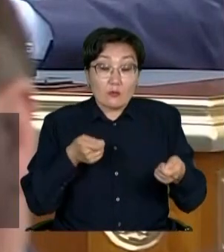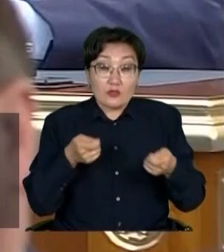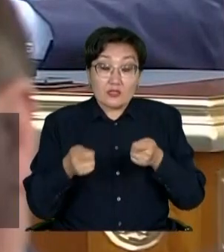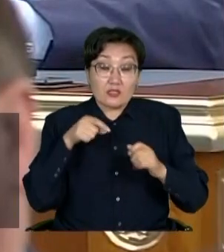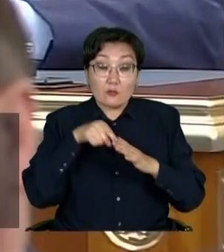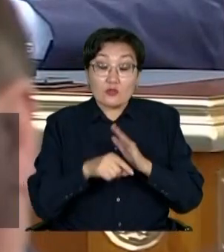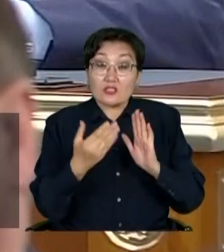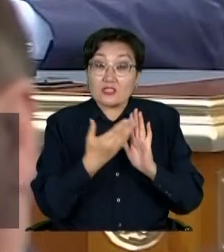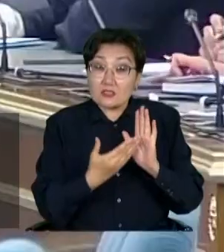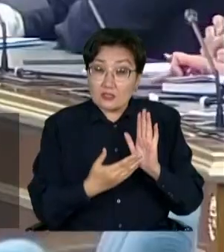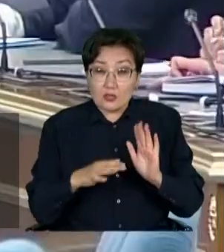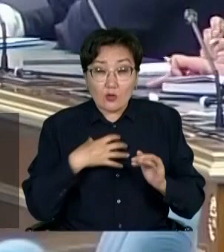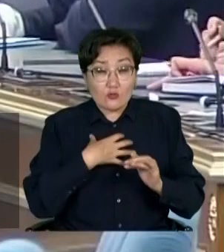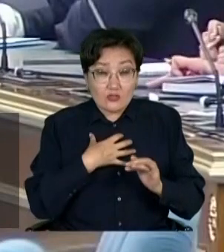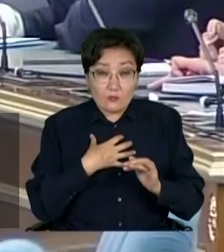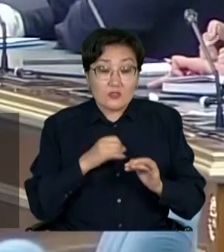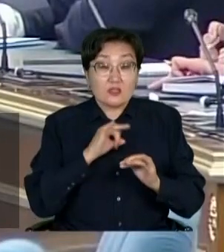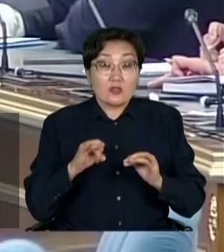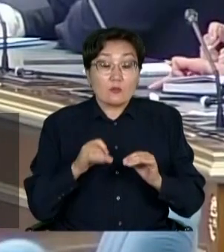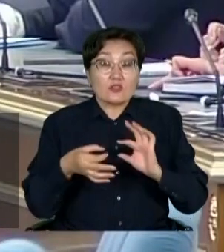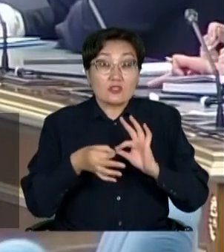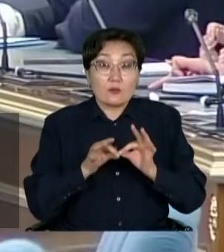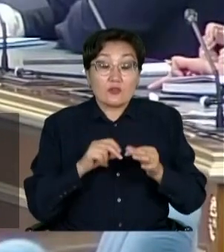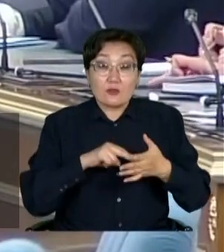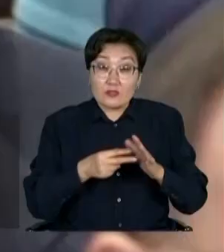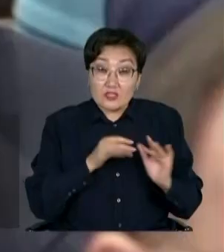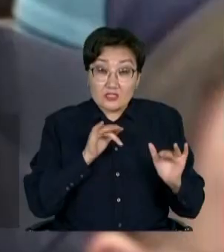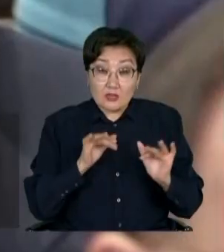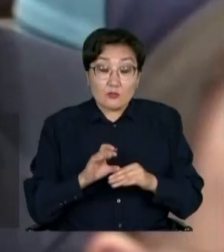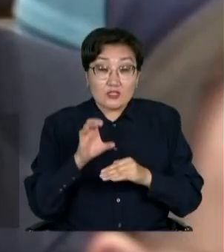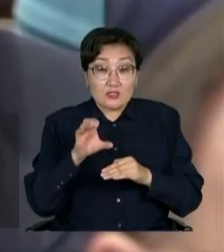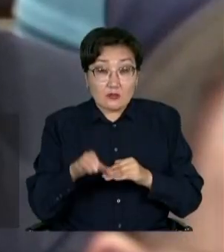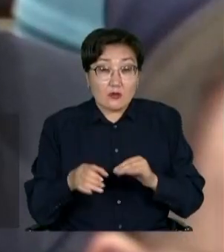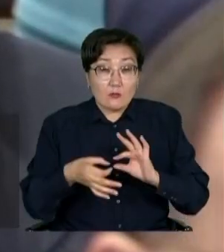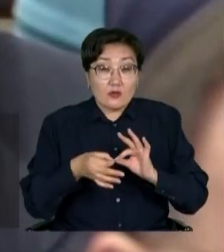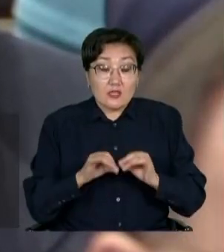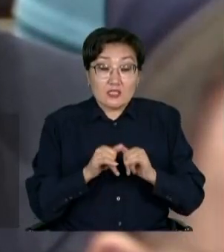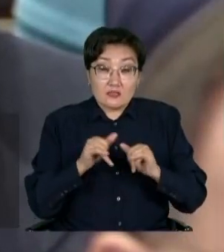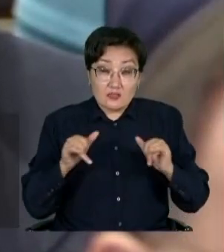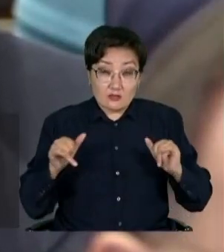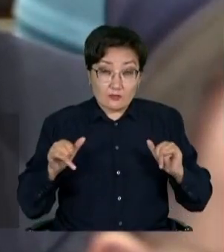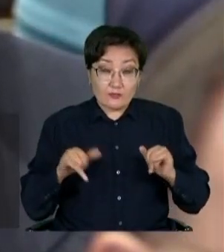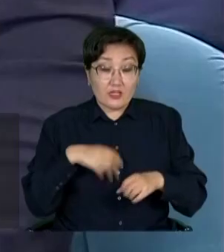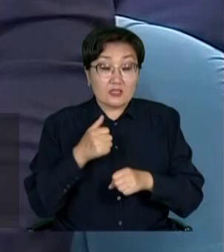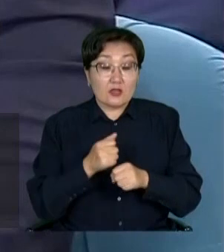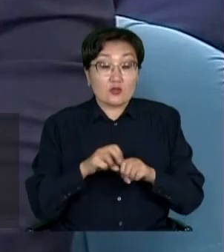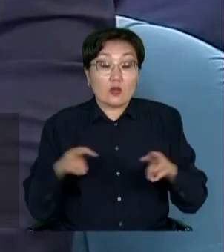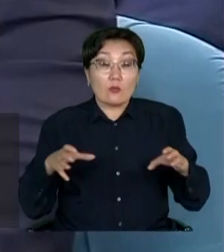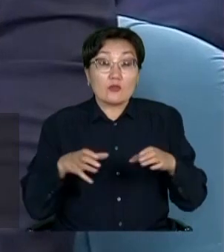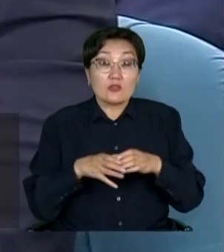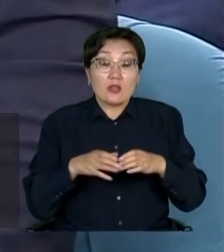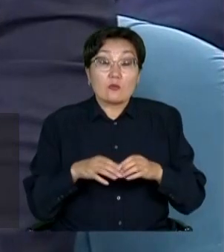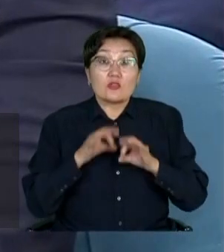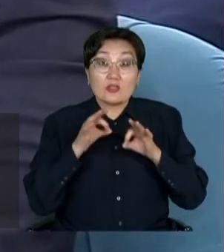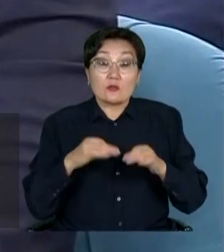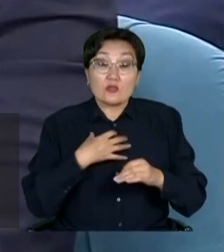нем указаны не только приоритеты, но и четкий алгоритм действий, направленный на всестороннее развитие. Глава Кабмина подчеркнул, что